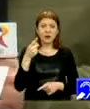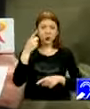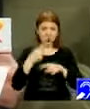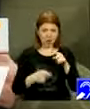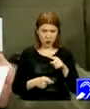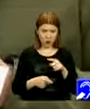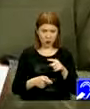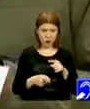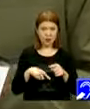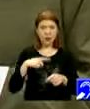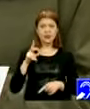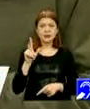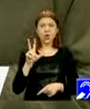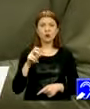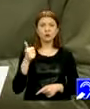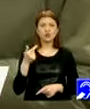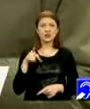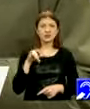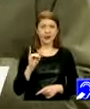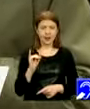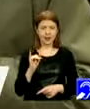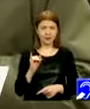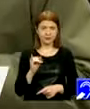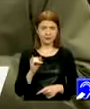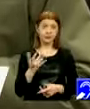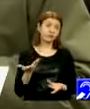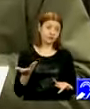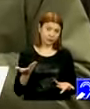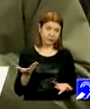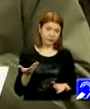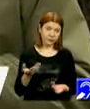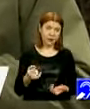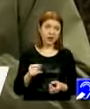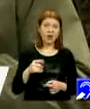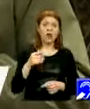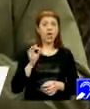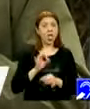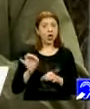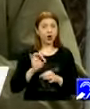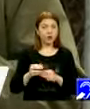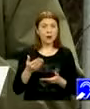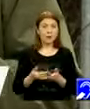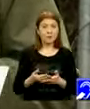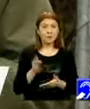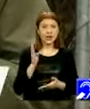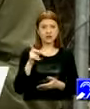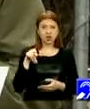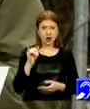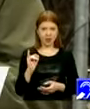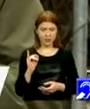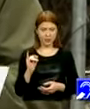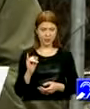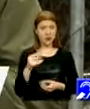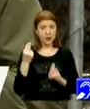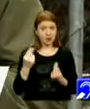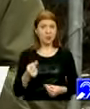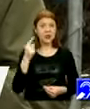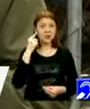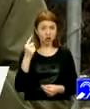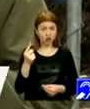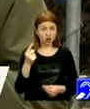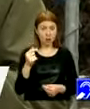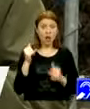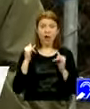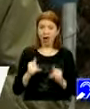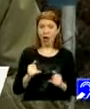această acciză va fi de 86 de lei. Deci, iată, așadar, va rezulta o economie pentru noi de 14 lei. E bine să știm, doamnelor și domnilor, că la